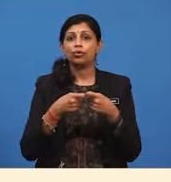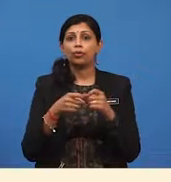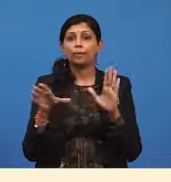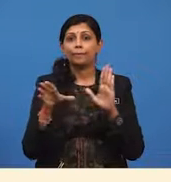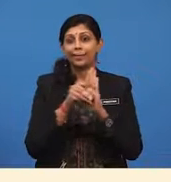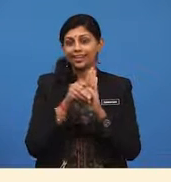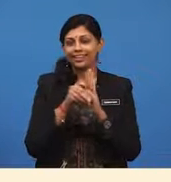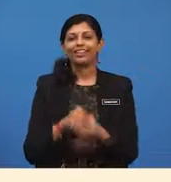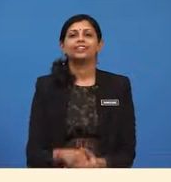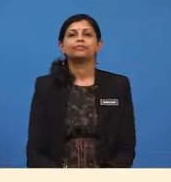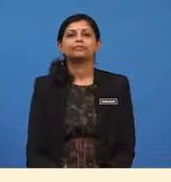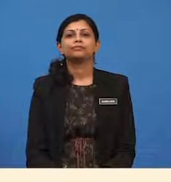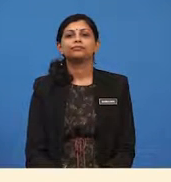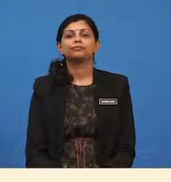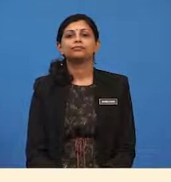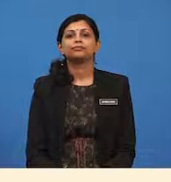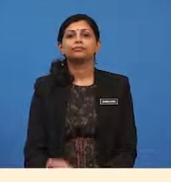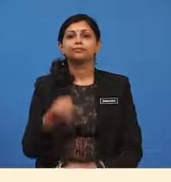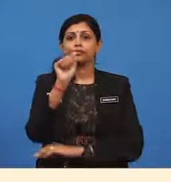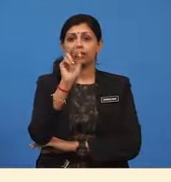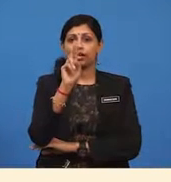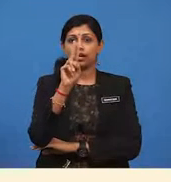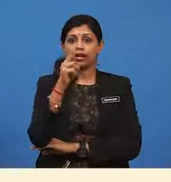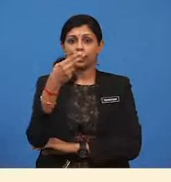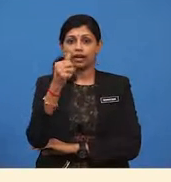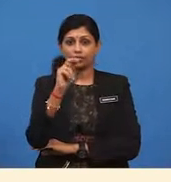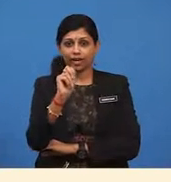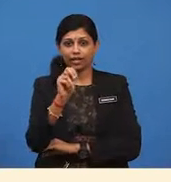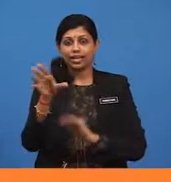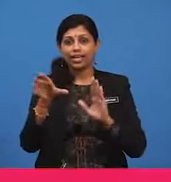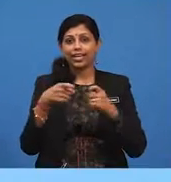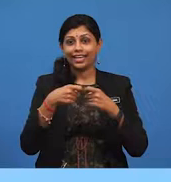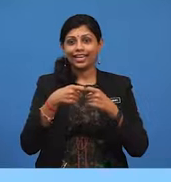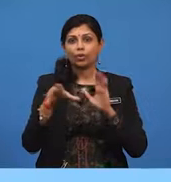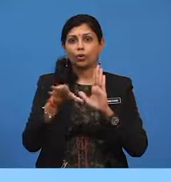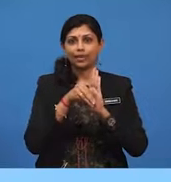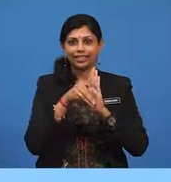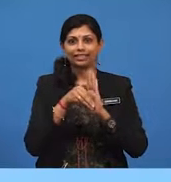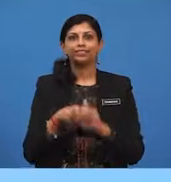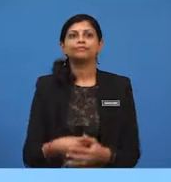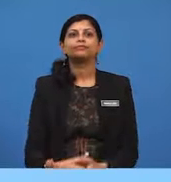subtopik 3.3 iaitu Aruhan Elektromagnet.